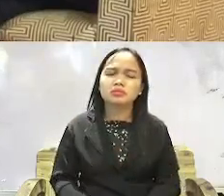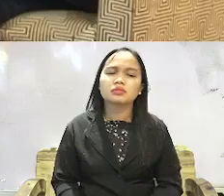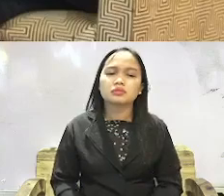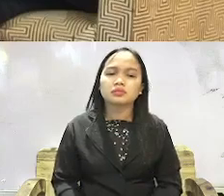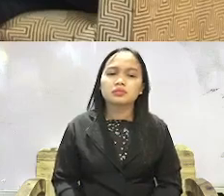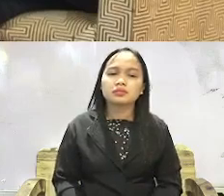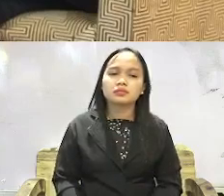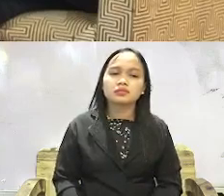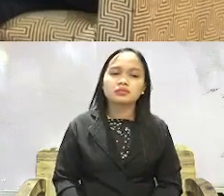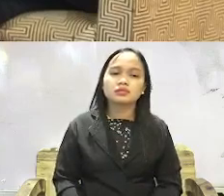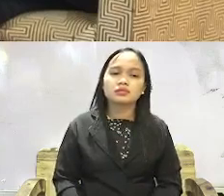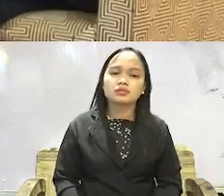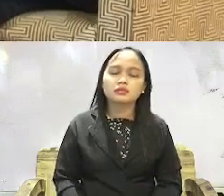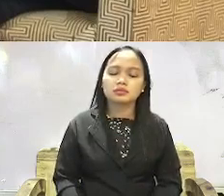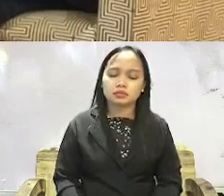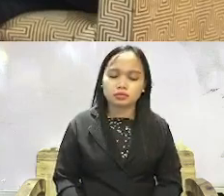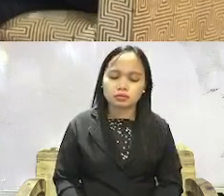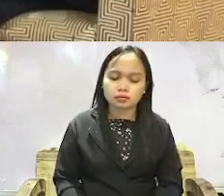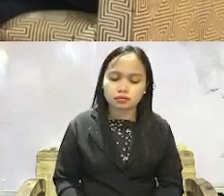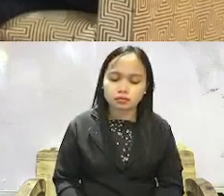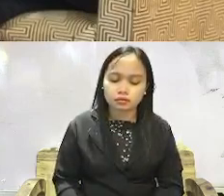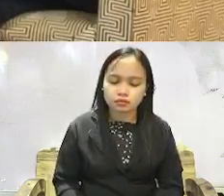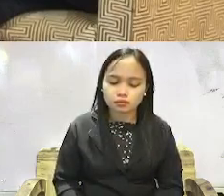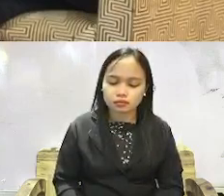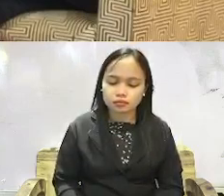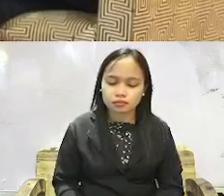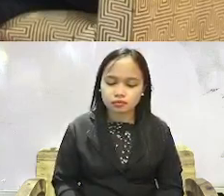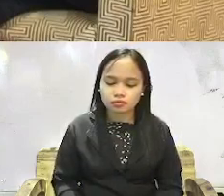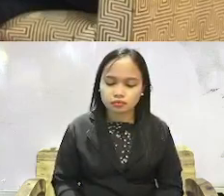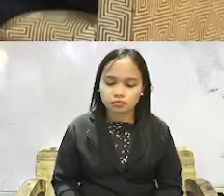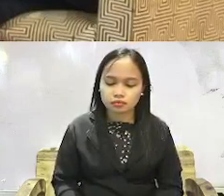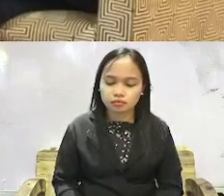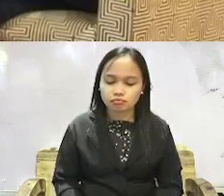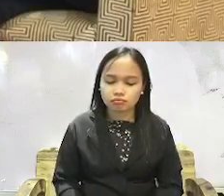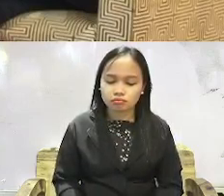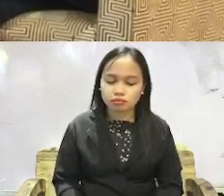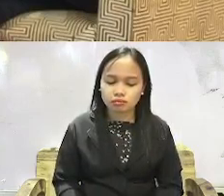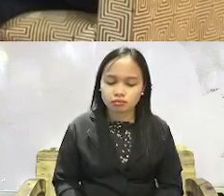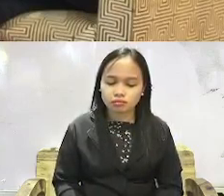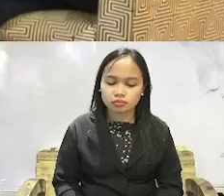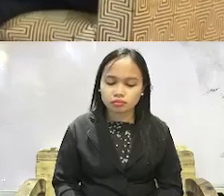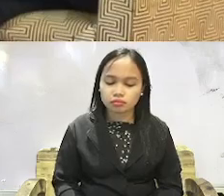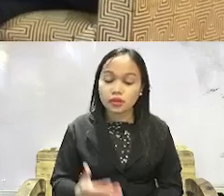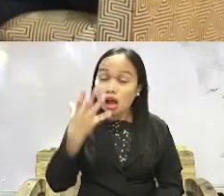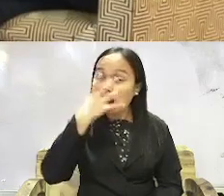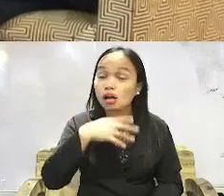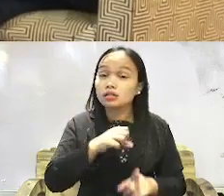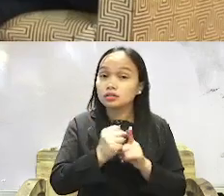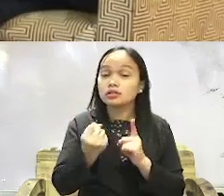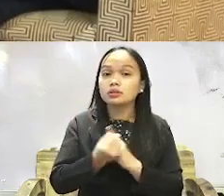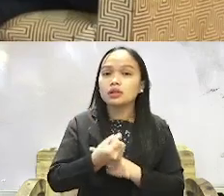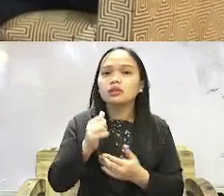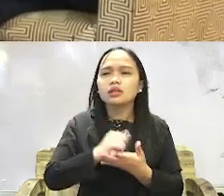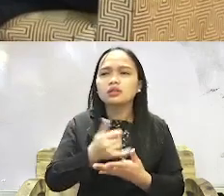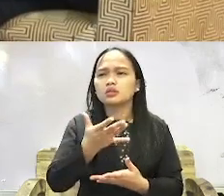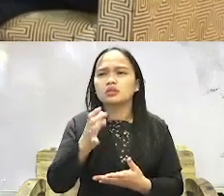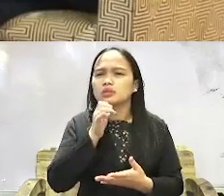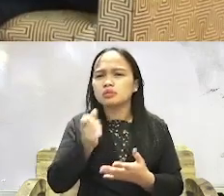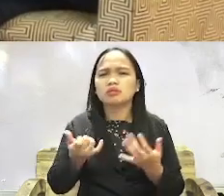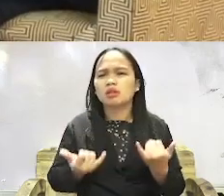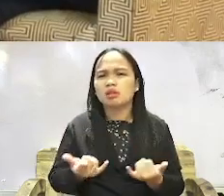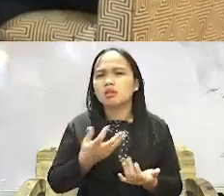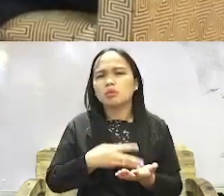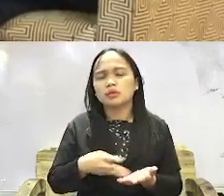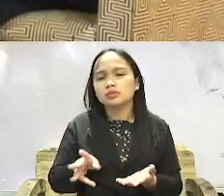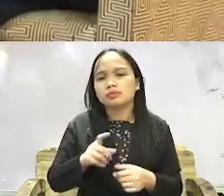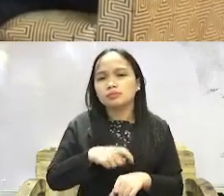Hanggat maaari, di ba, ang pinakamagandang sitwasyon, yung talagang mas maganda nga, sabi ko nga eh, yung aminin mo na, huwag ka na mag, ano, Sabi yan, Sir Joe, huwag ka na